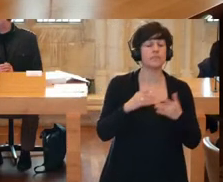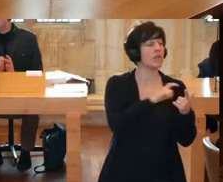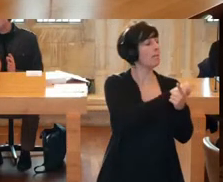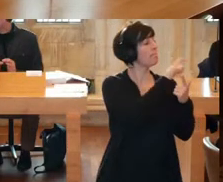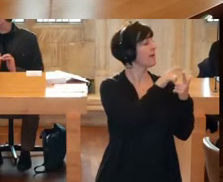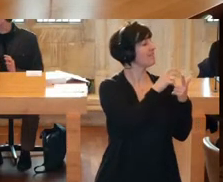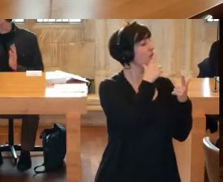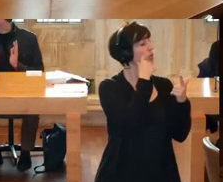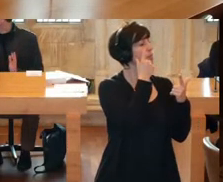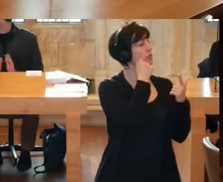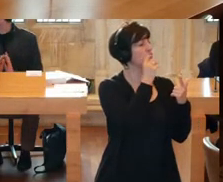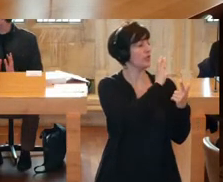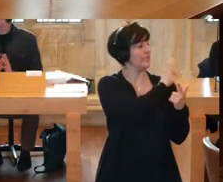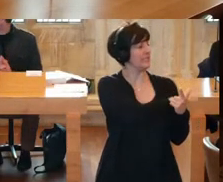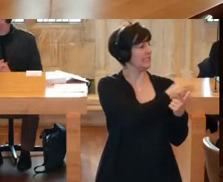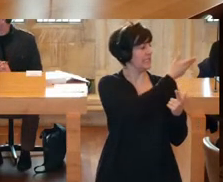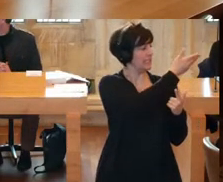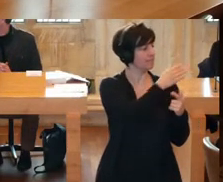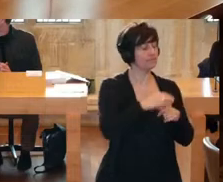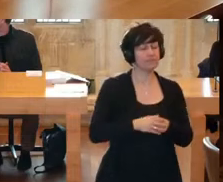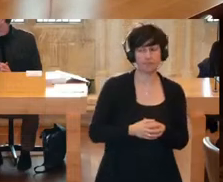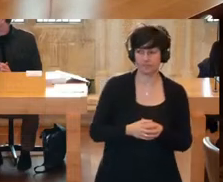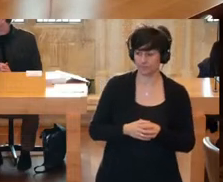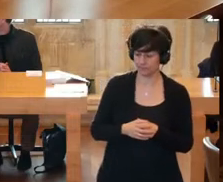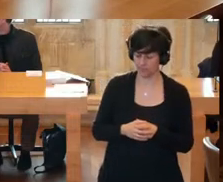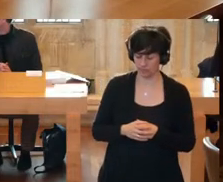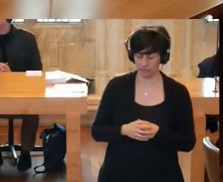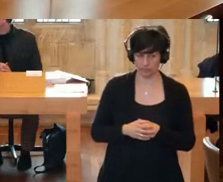ensuite monsieur Guidi, Aurélien.